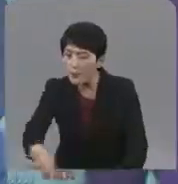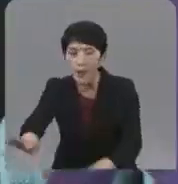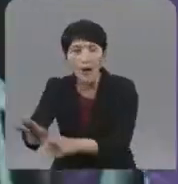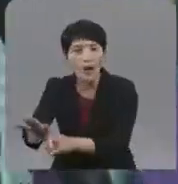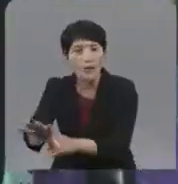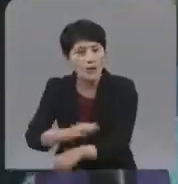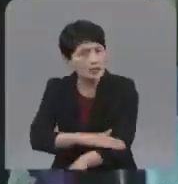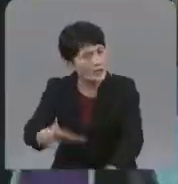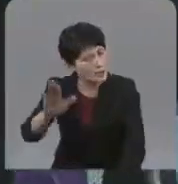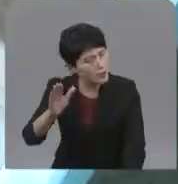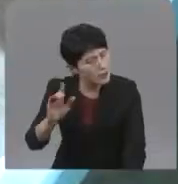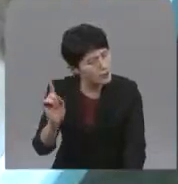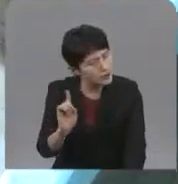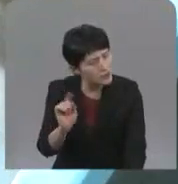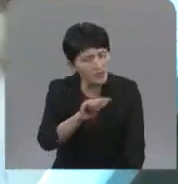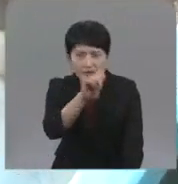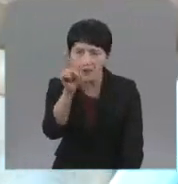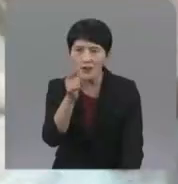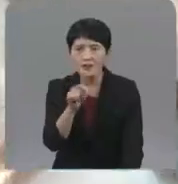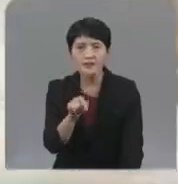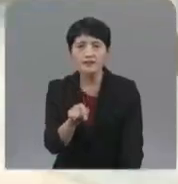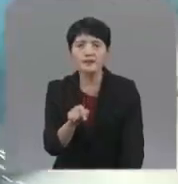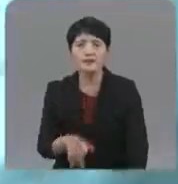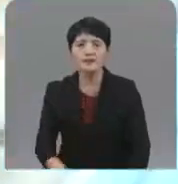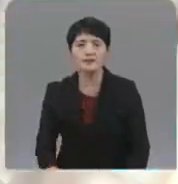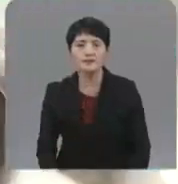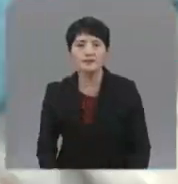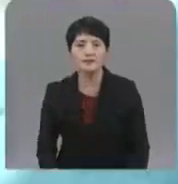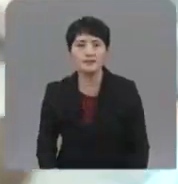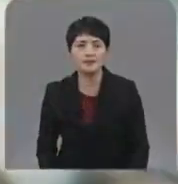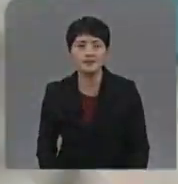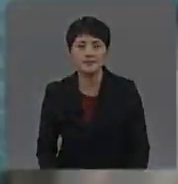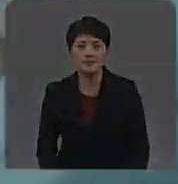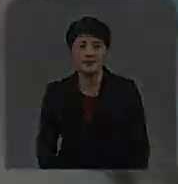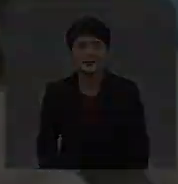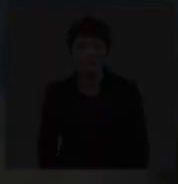opposés. L'archipel semble accélérer le calendrier, faisant fi de leurs inquiétudes.